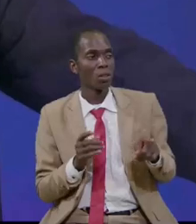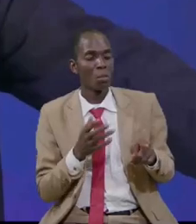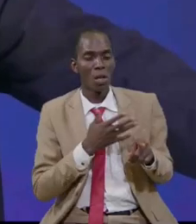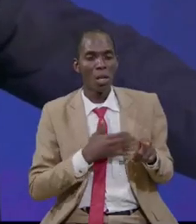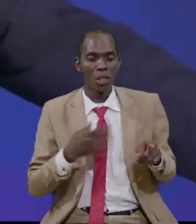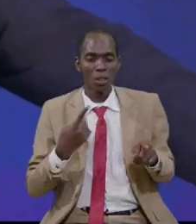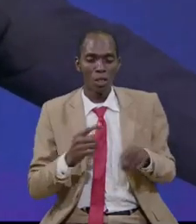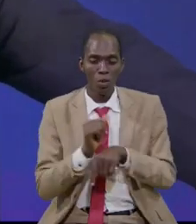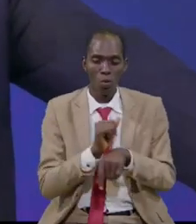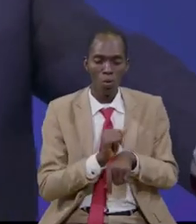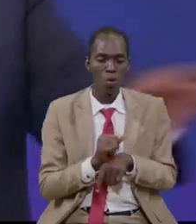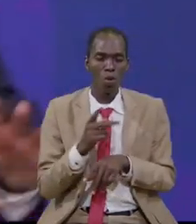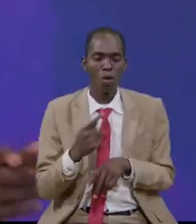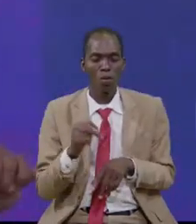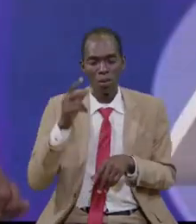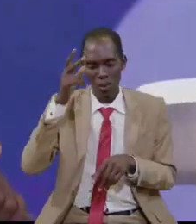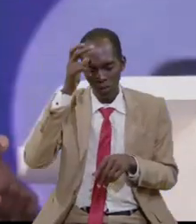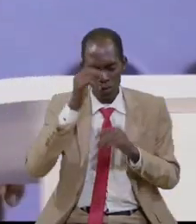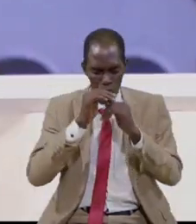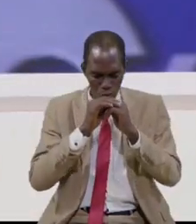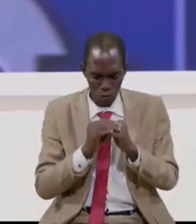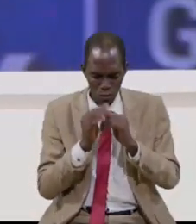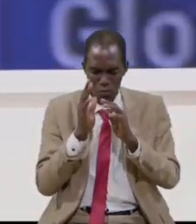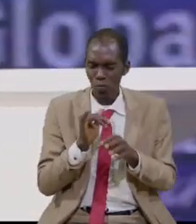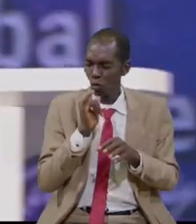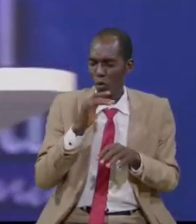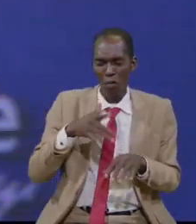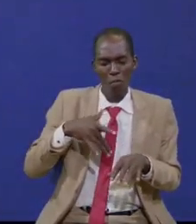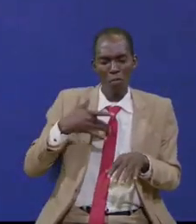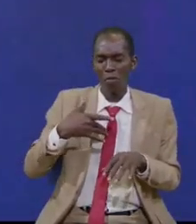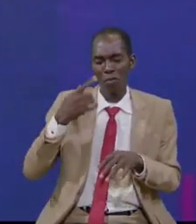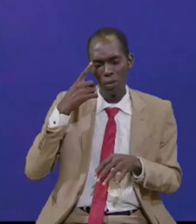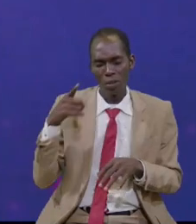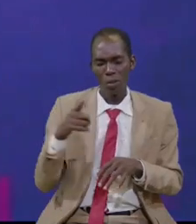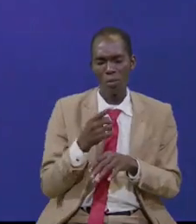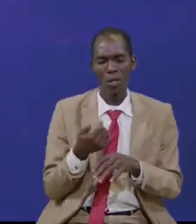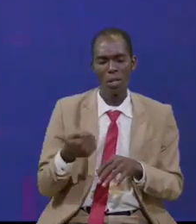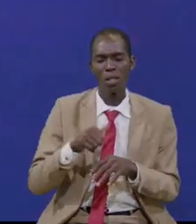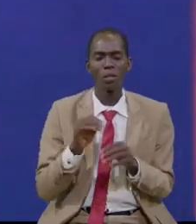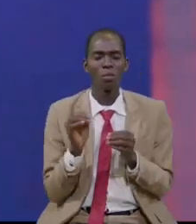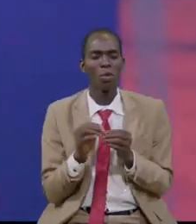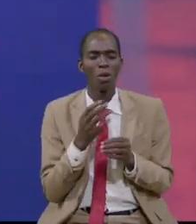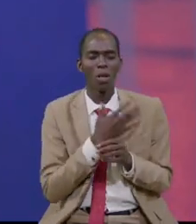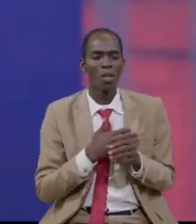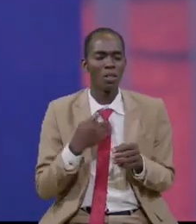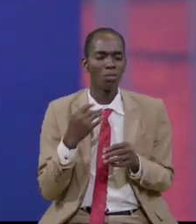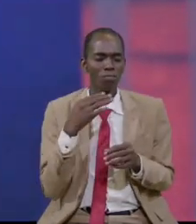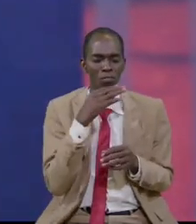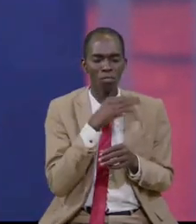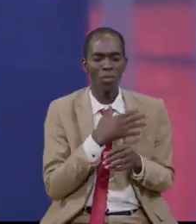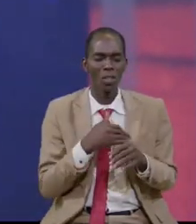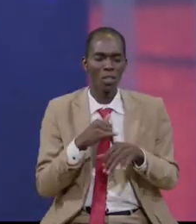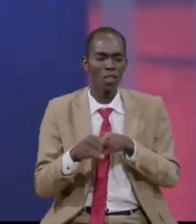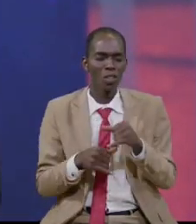activités des adorateurs de Satan ne l'ébranlent pas. Les mensonges, les tromperies, des